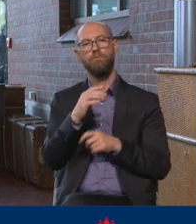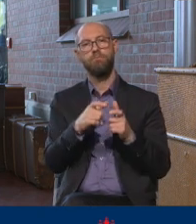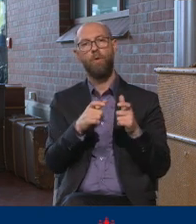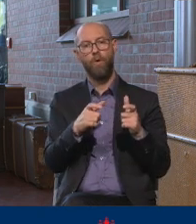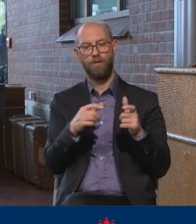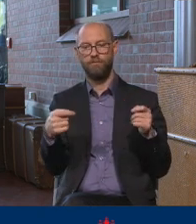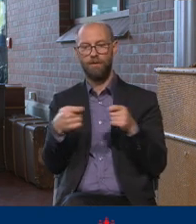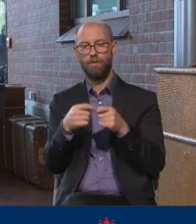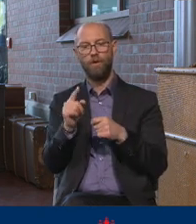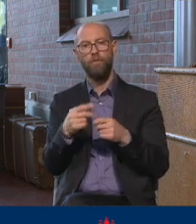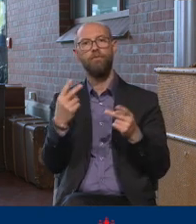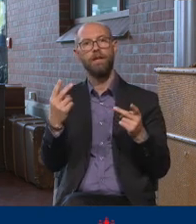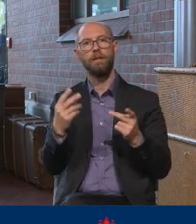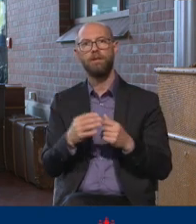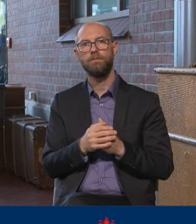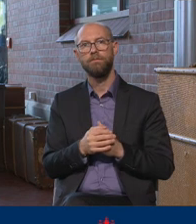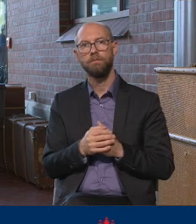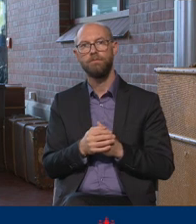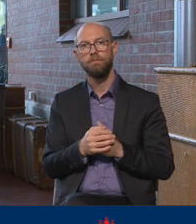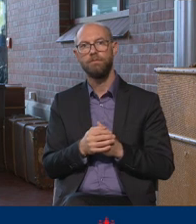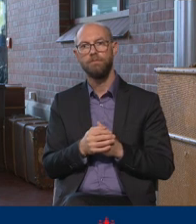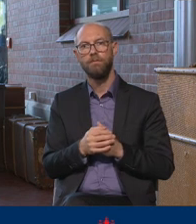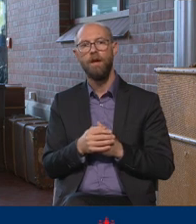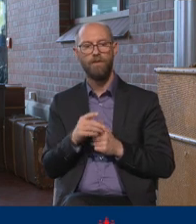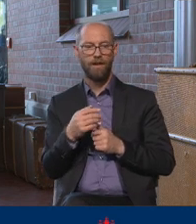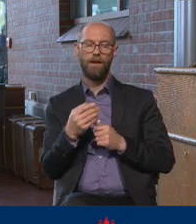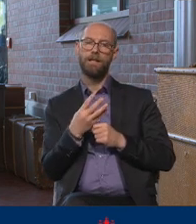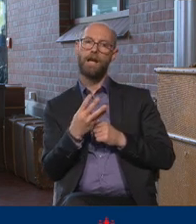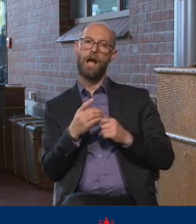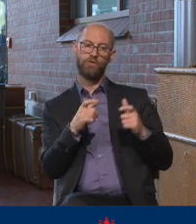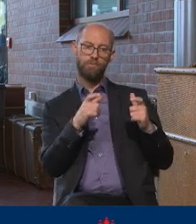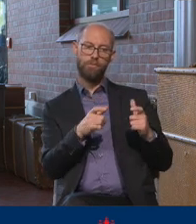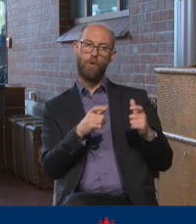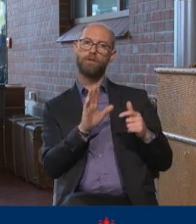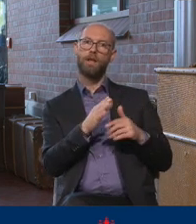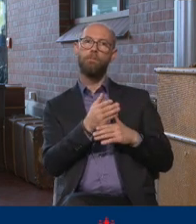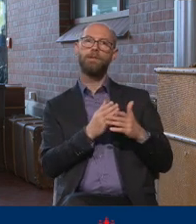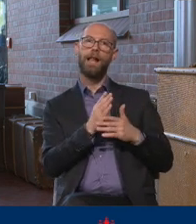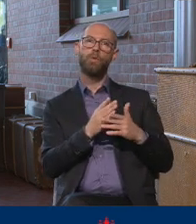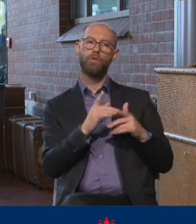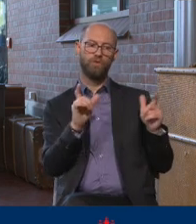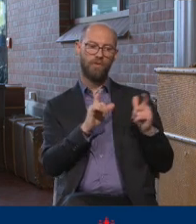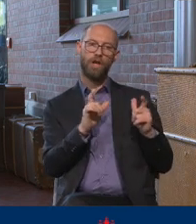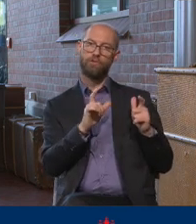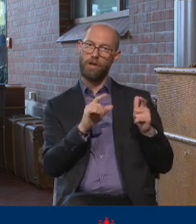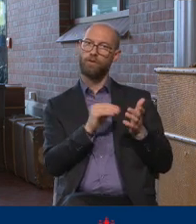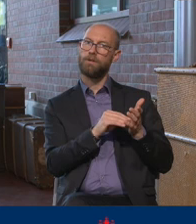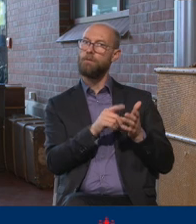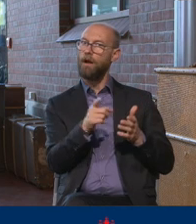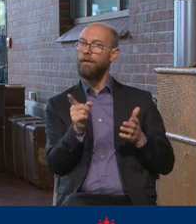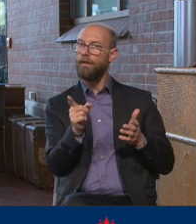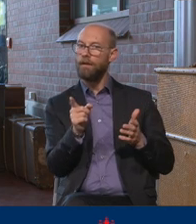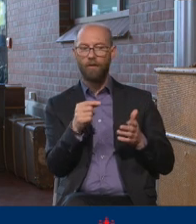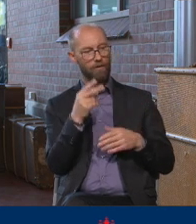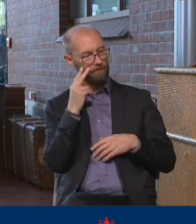in den beteiligungs veranstaltungen zum gras burg engagiert haben werden wieder erkennen dass es auch